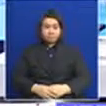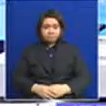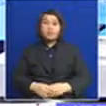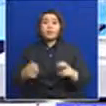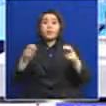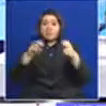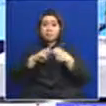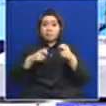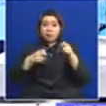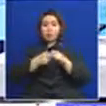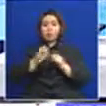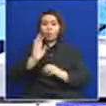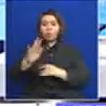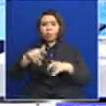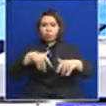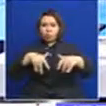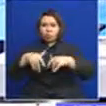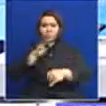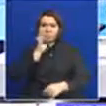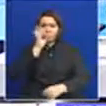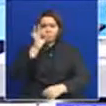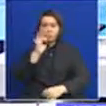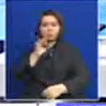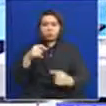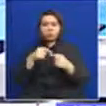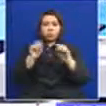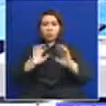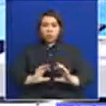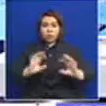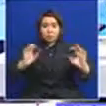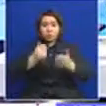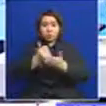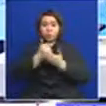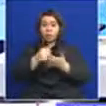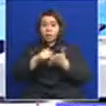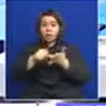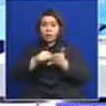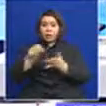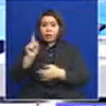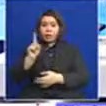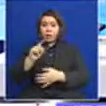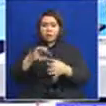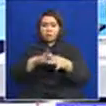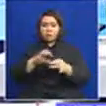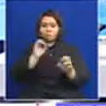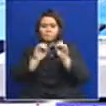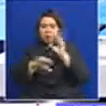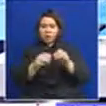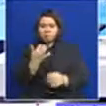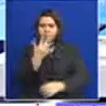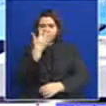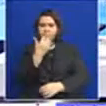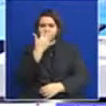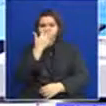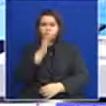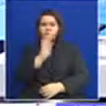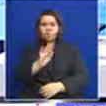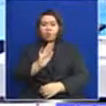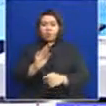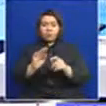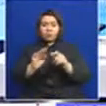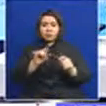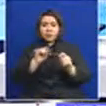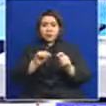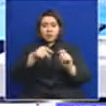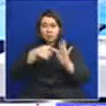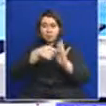อีกหนึ่งปัญหาที่ประชาชนร้องเรียนเข้ามาให้หน่วยงานภาครัฐช่วยแก้ไขนะคะก็คือปัญหากลิ่นขยะจากบ่อขยะแพร่กระสาใหม่ที่ส